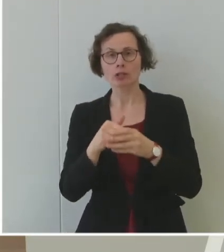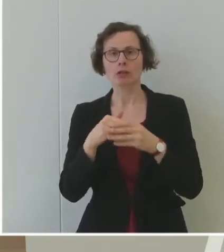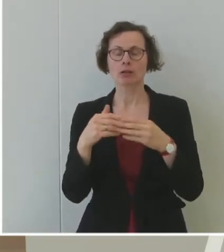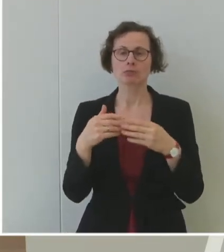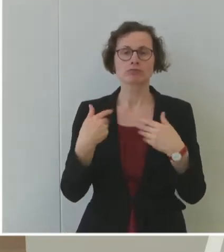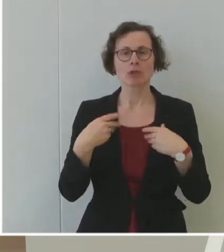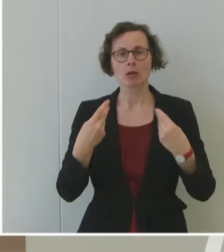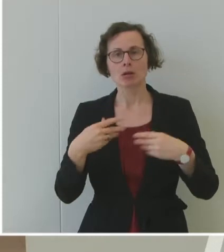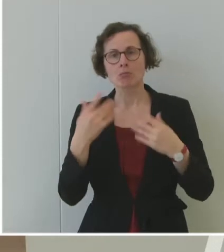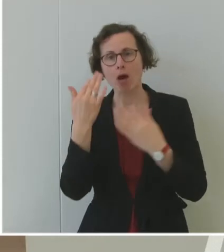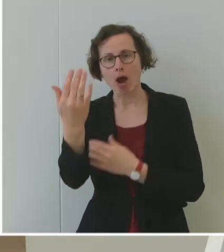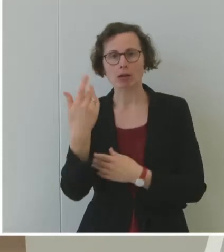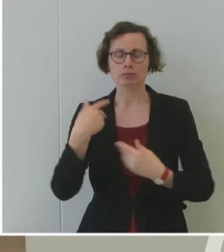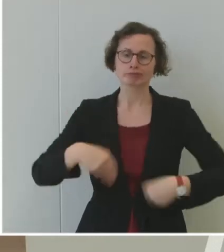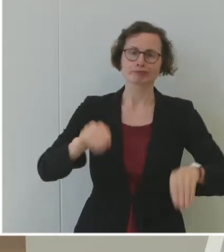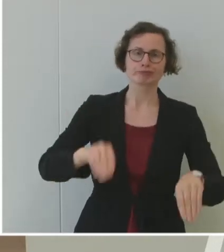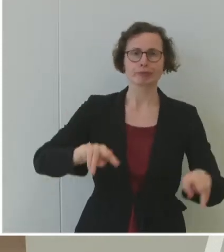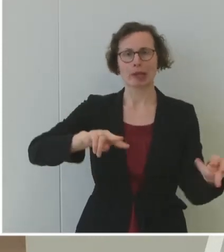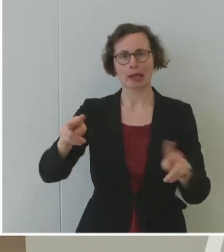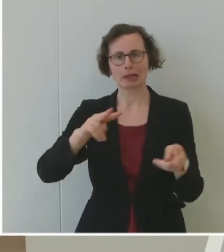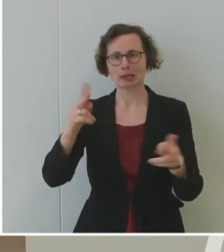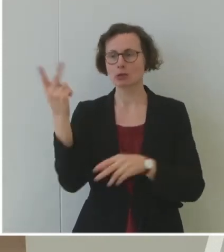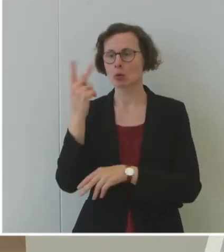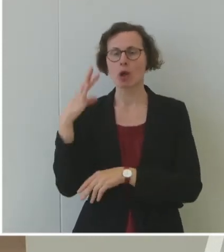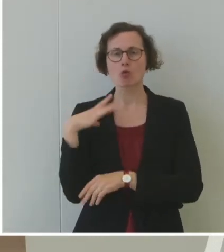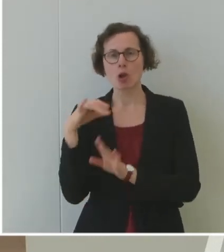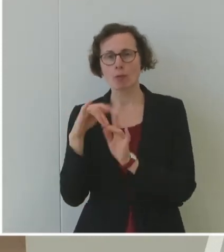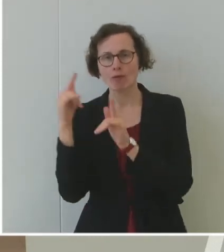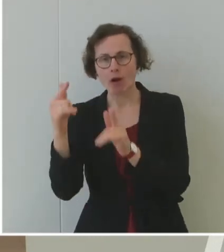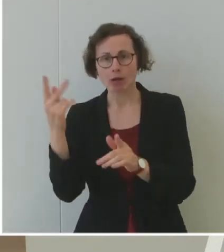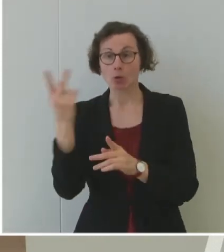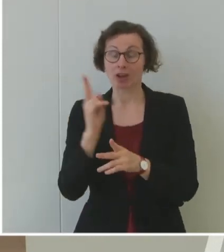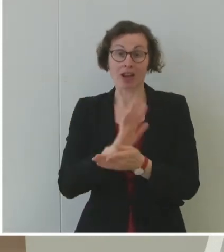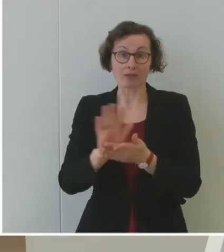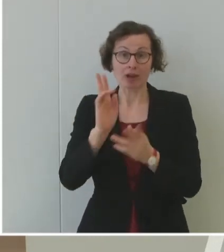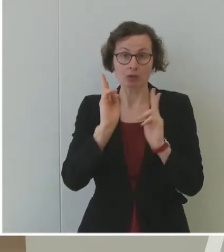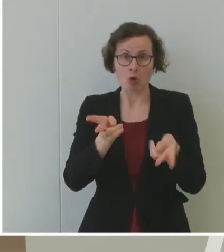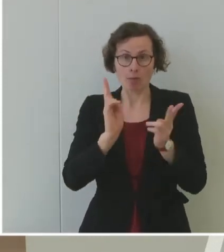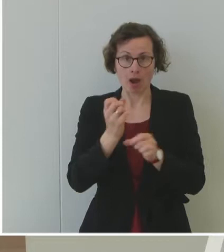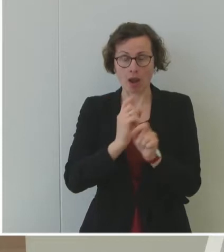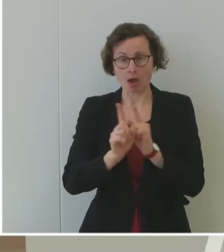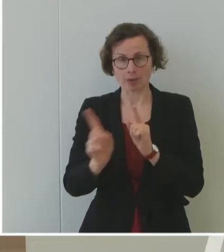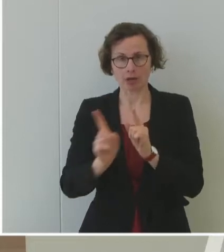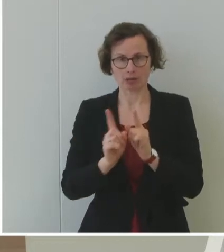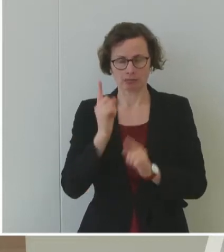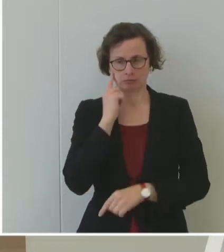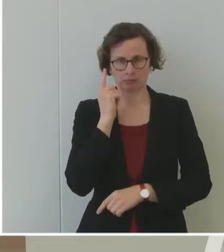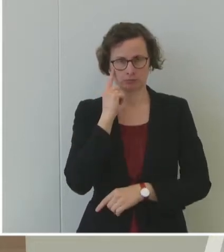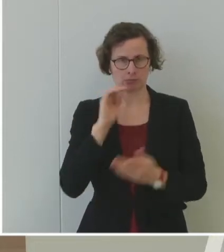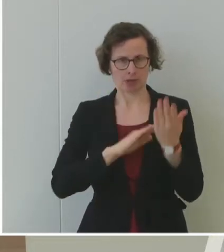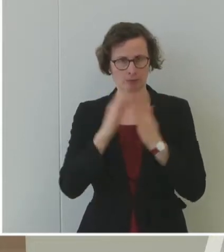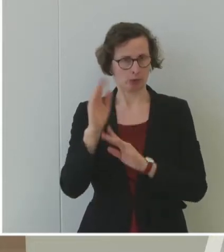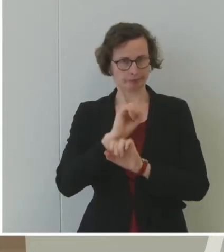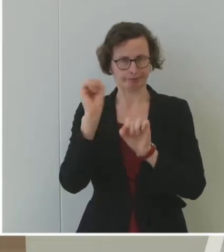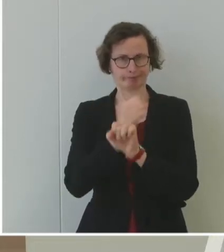Angrillen, in den Urlaub fahren oder einfach nur ganz normal seiner Arbeit nachgehen. Das ist im Moment auch in Brandenburg nicht mehr